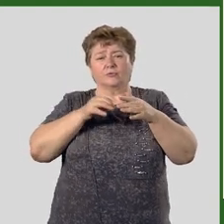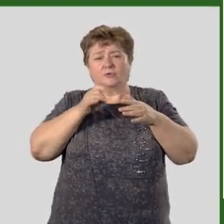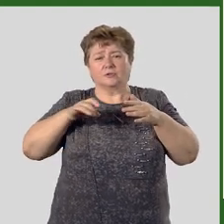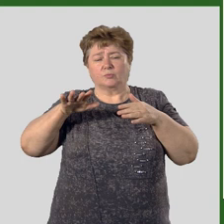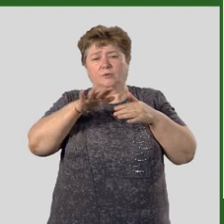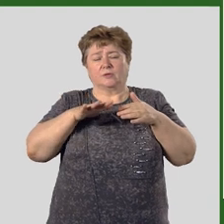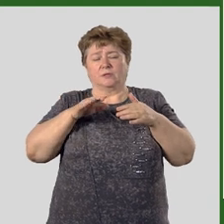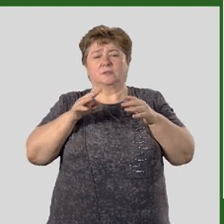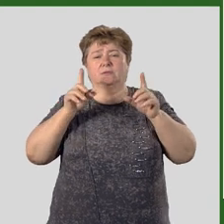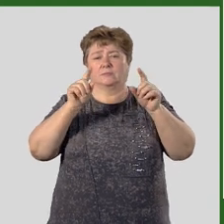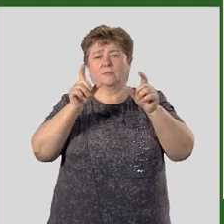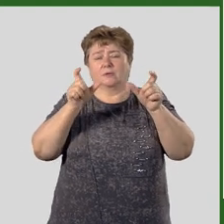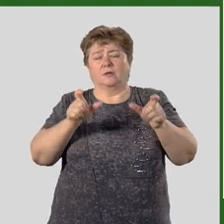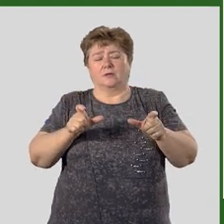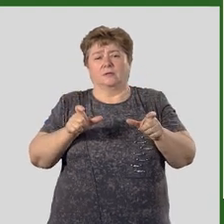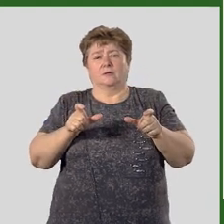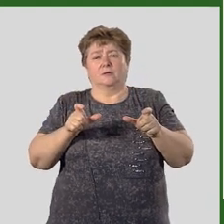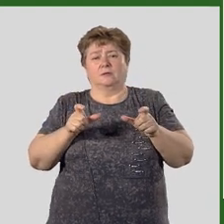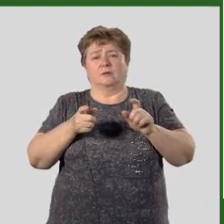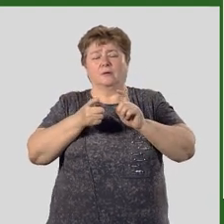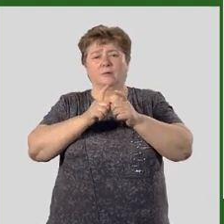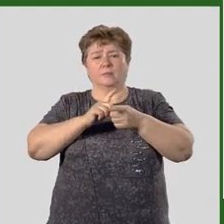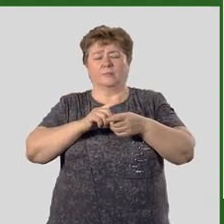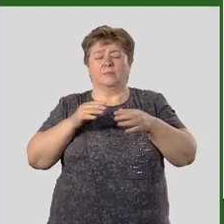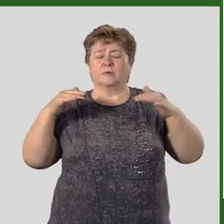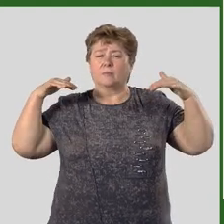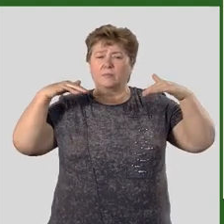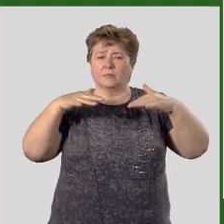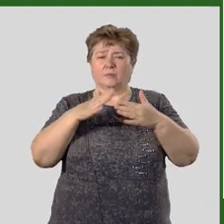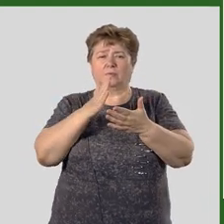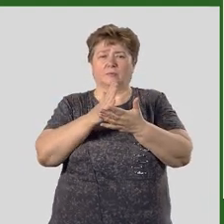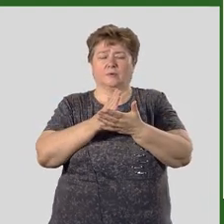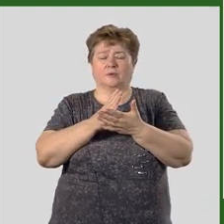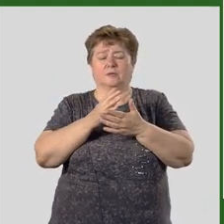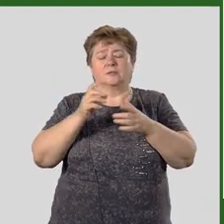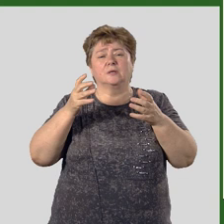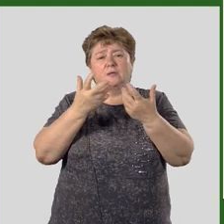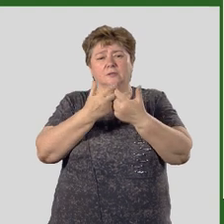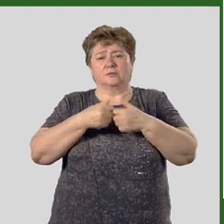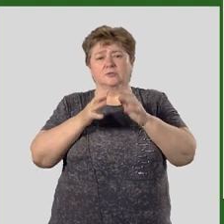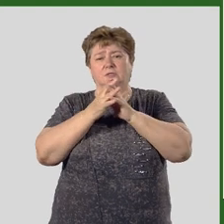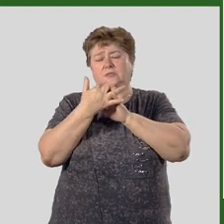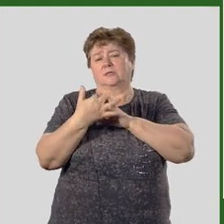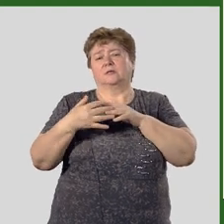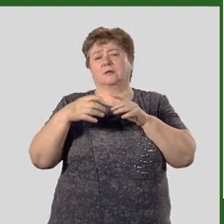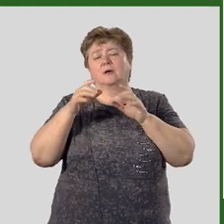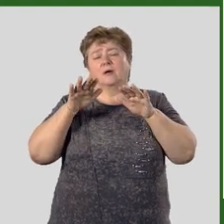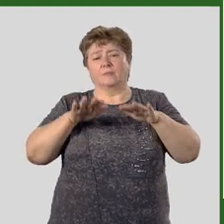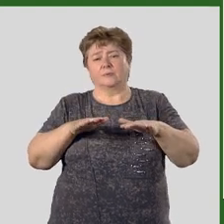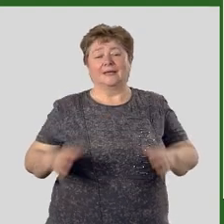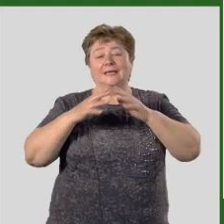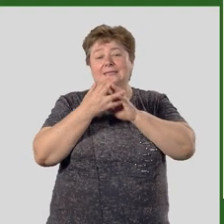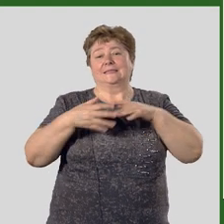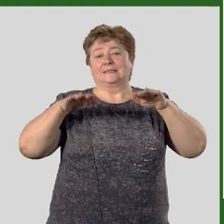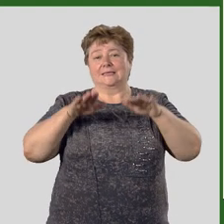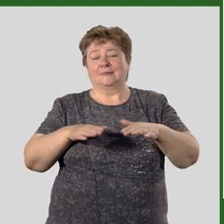внутриреспубликанском миграционном обмене населения приток происходил за счет жителей сельской местности.